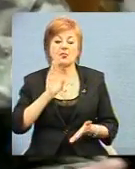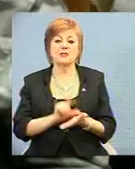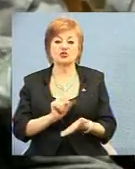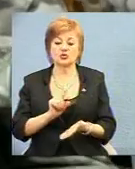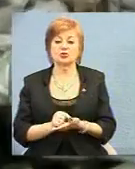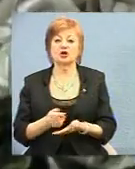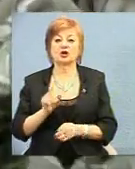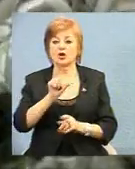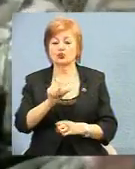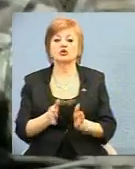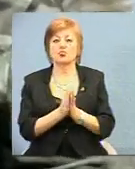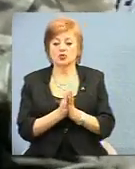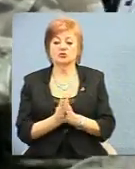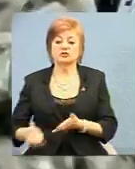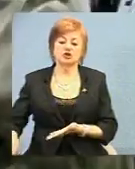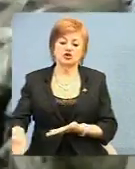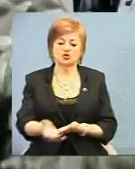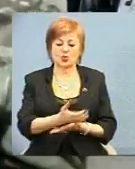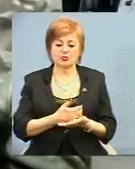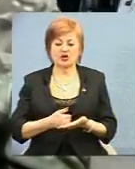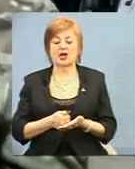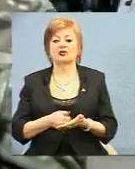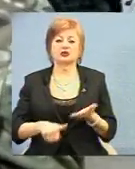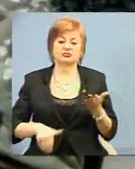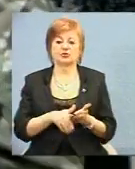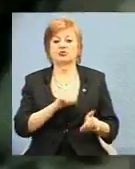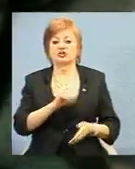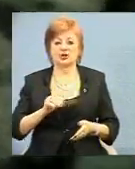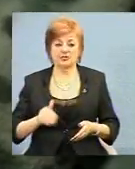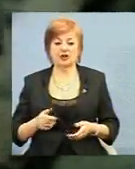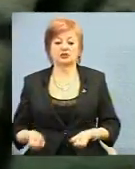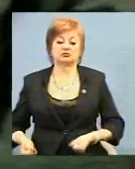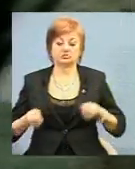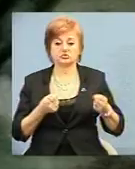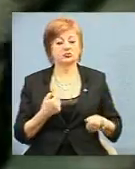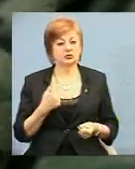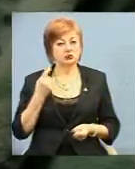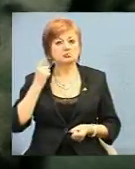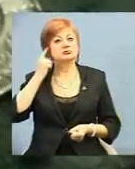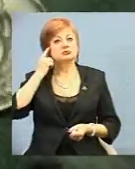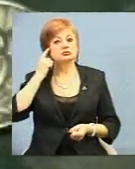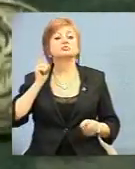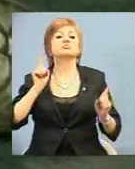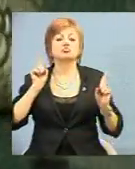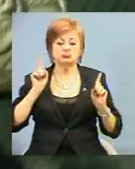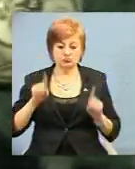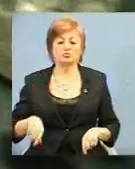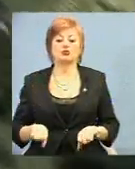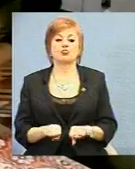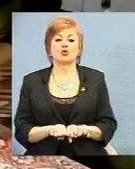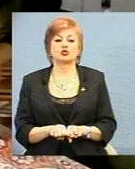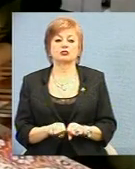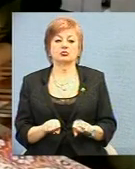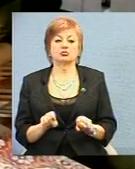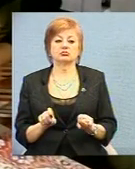просто просила в людей, несла ці потім пакунки, передавала волонтерські центри. Це мене наштовхнуло на думку, що я теж так зможу.